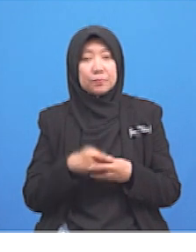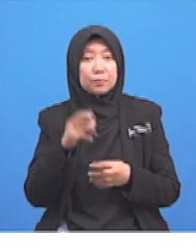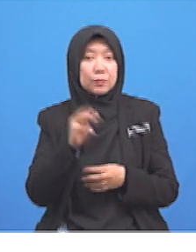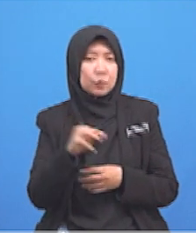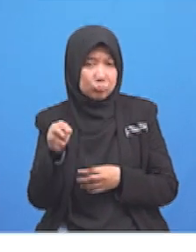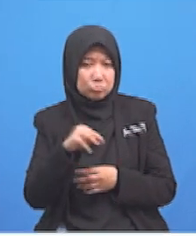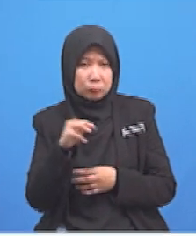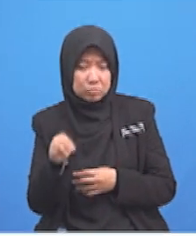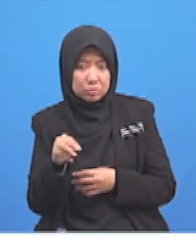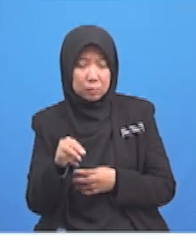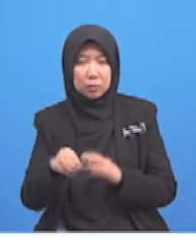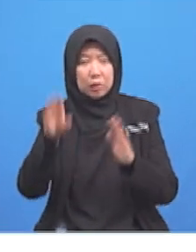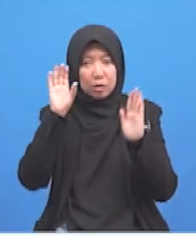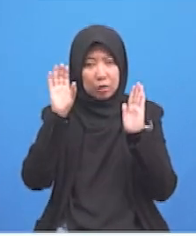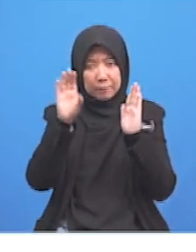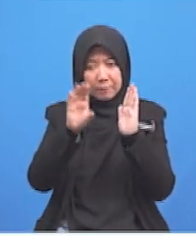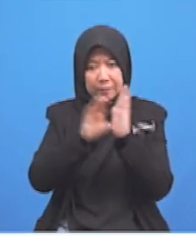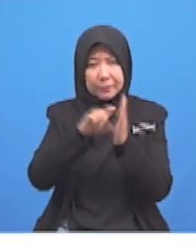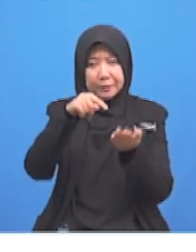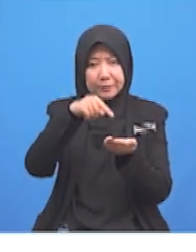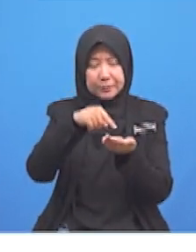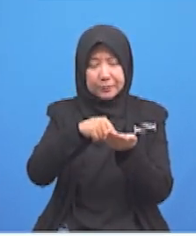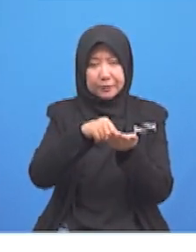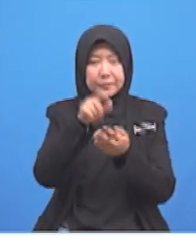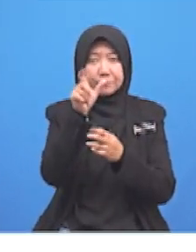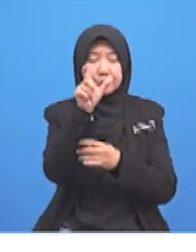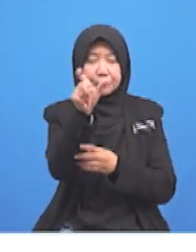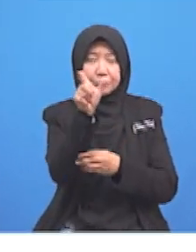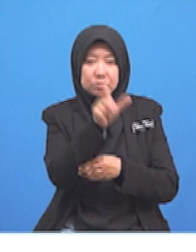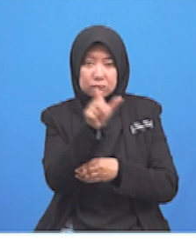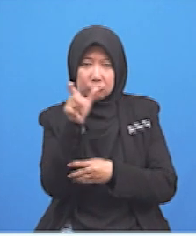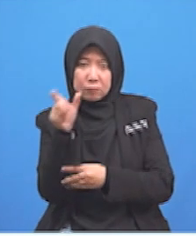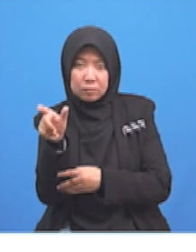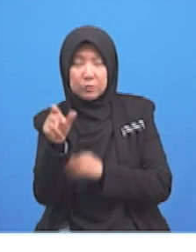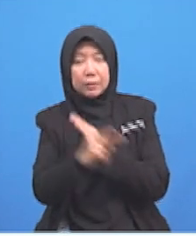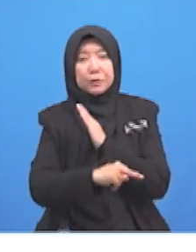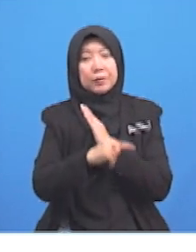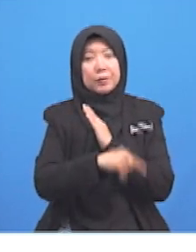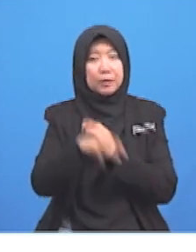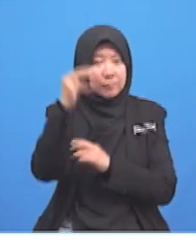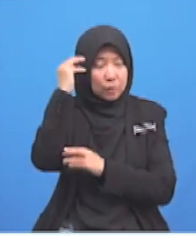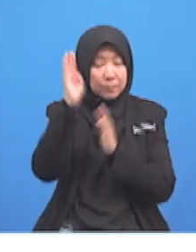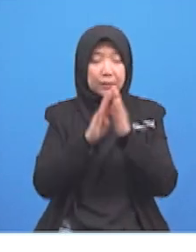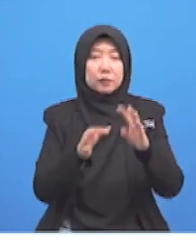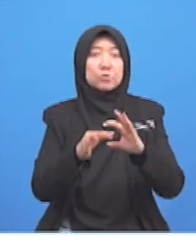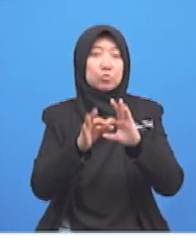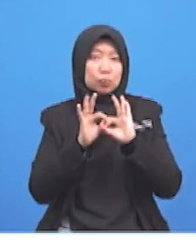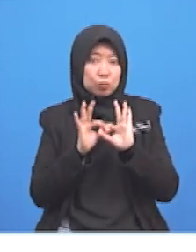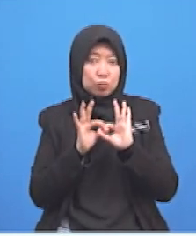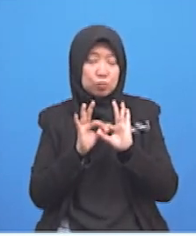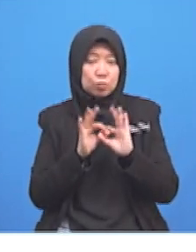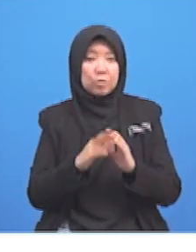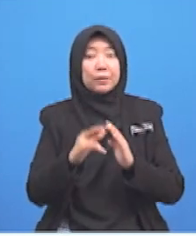Murid-murid, gambar rajah ini ialah struktur pentadbiran Negeri-Negeri Melayu Bersekutu.